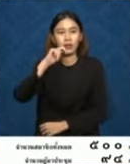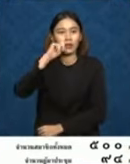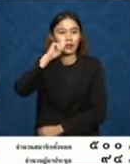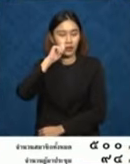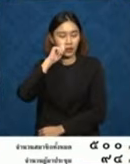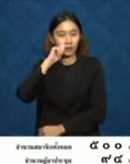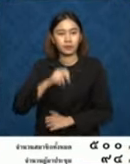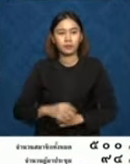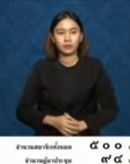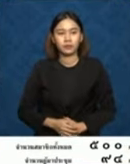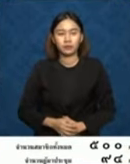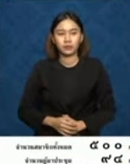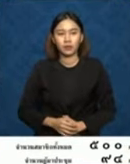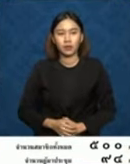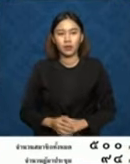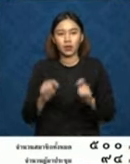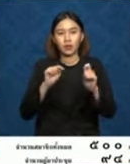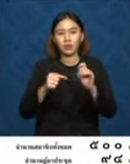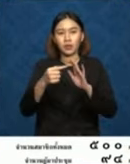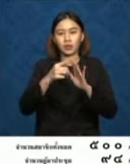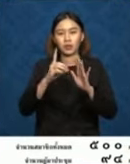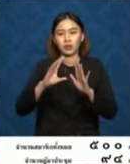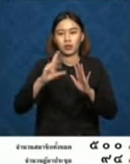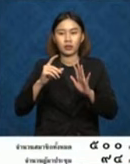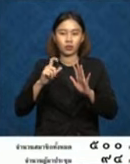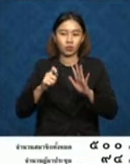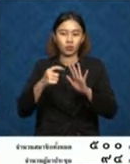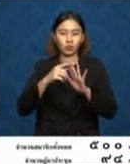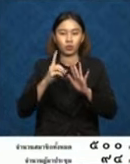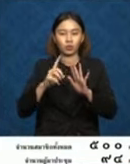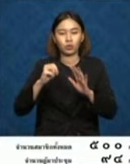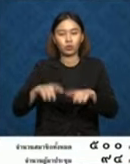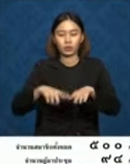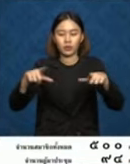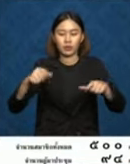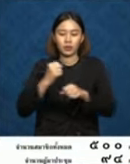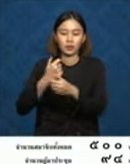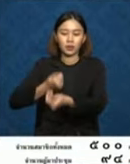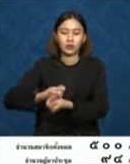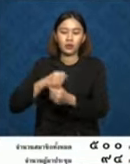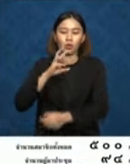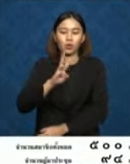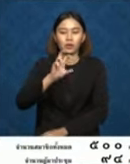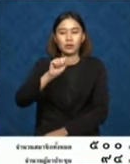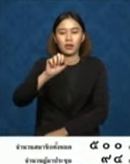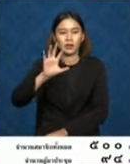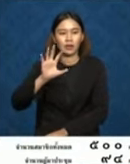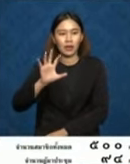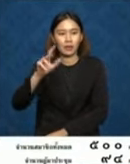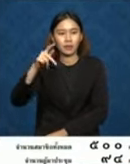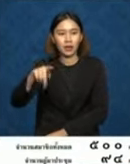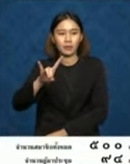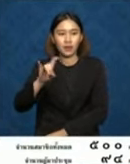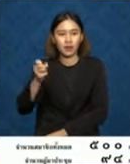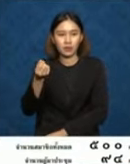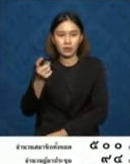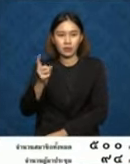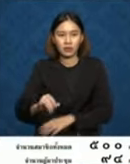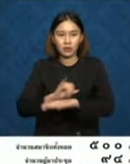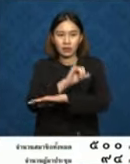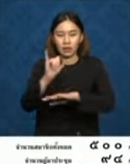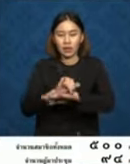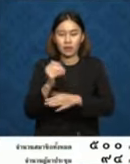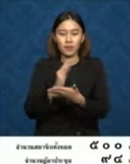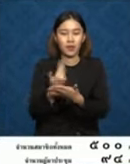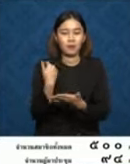ค่ะอำเภอเดชอุดมมีพื้นที่ทำการเกษตรอยู่ประมาณ 65,811 ไร่แบ่งออกเป็นการ